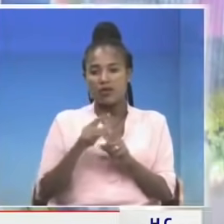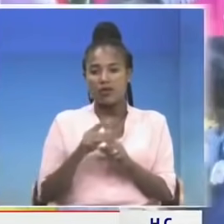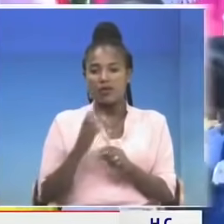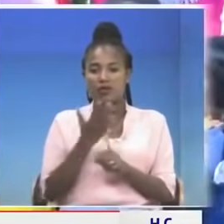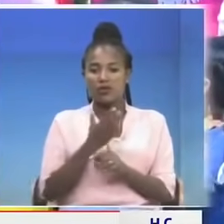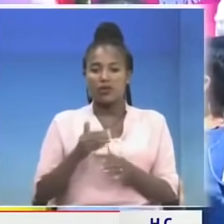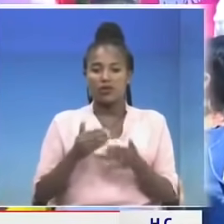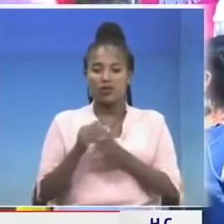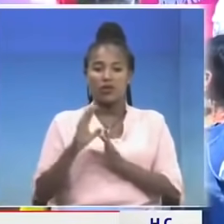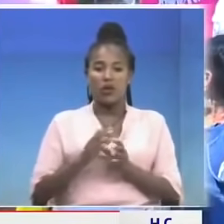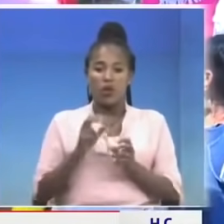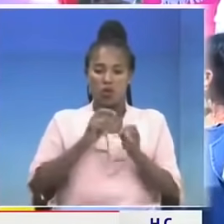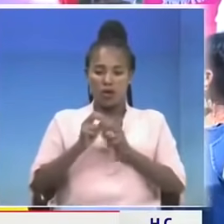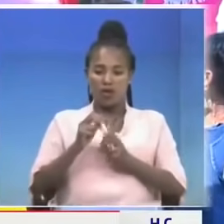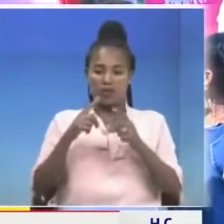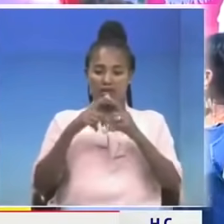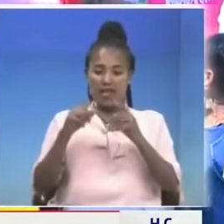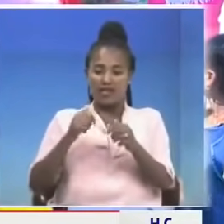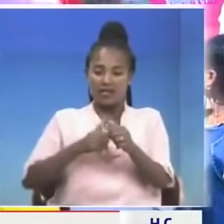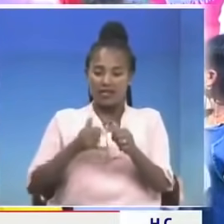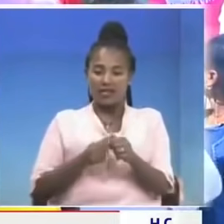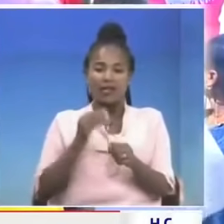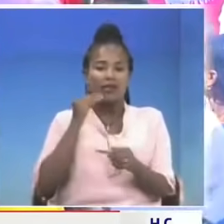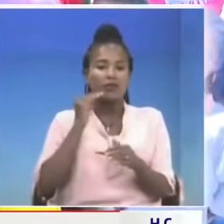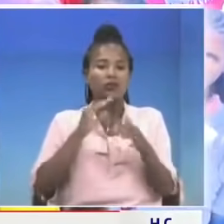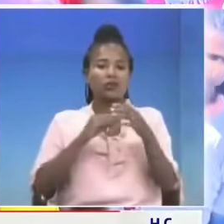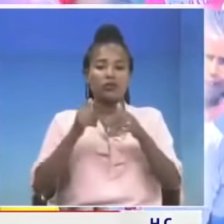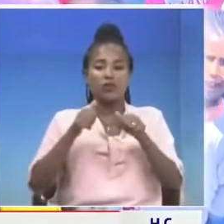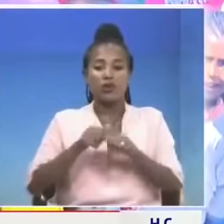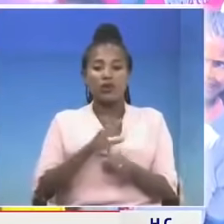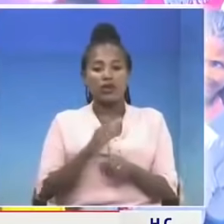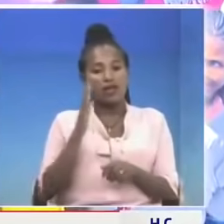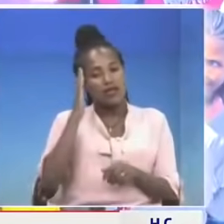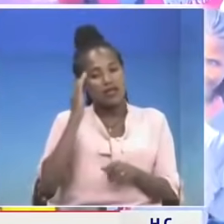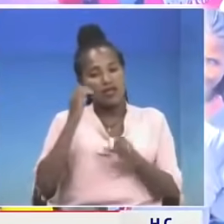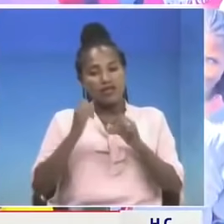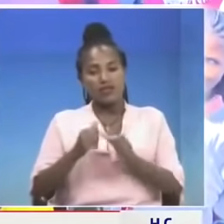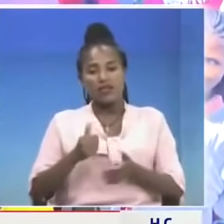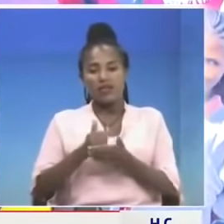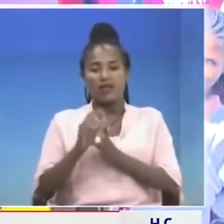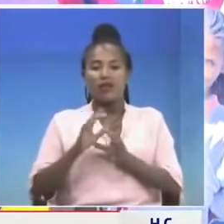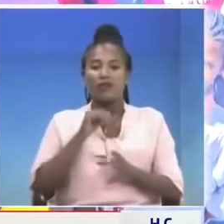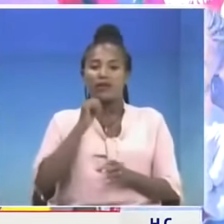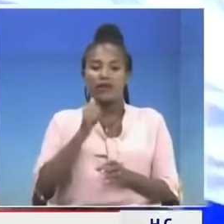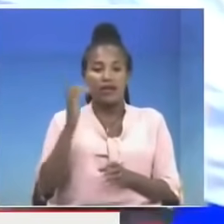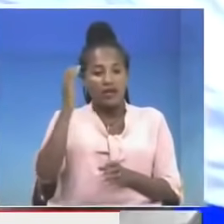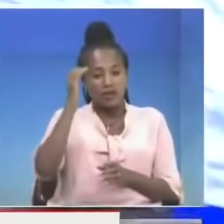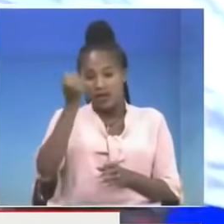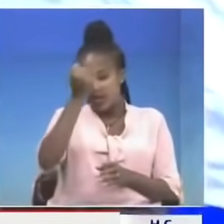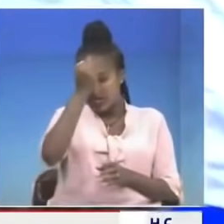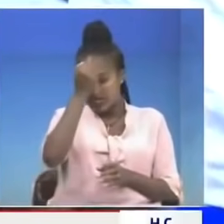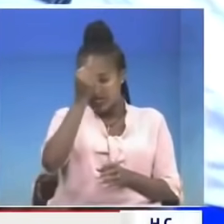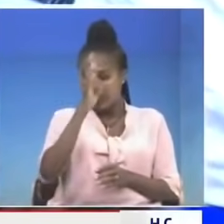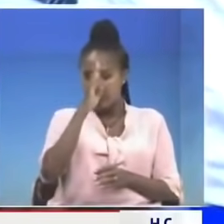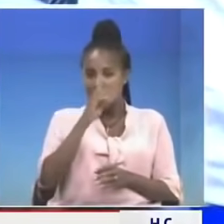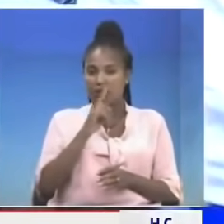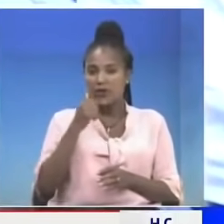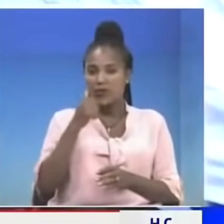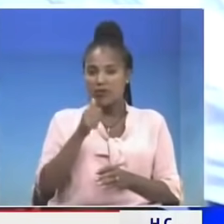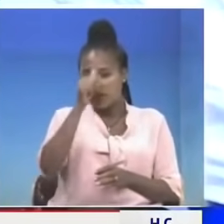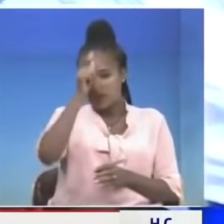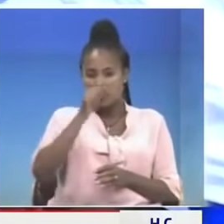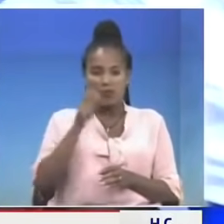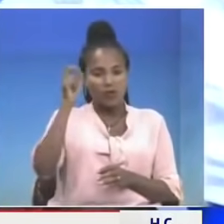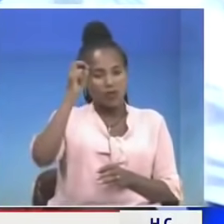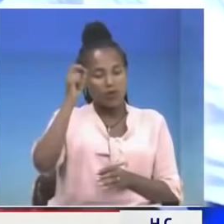ያደረግነው። ወገን በጠላት እየተሳደደም ከቤት ውጪ እየዋለና ያደረ የተቻለውን ድጋፍ ለማድረግ የህሊና ጸጸትን የሚያስከትል ነው የሚሉት አቶም